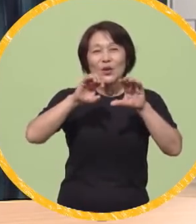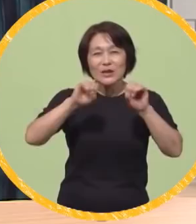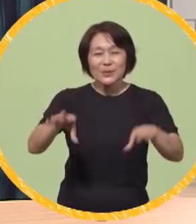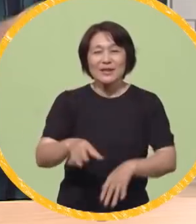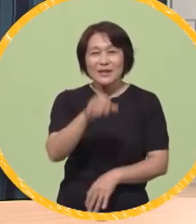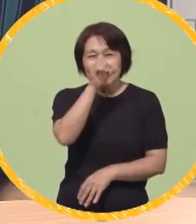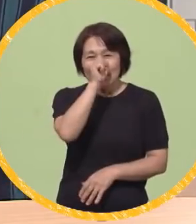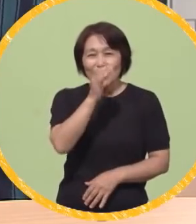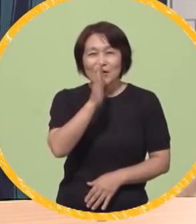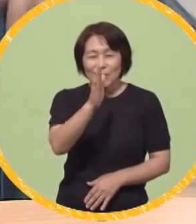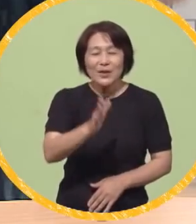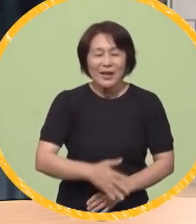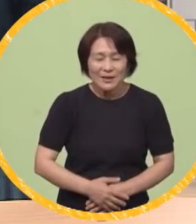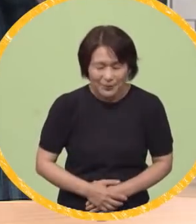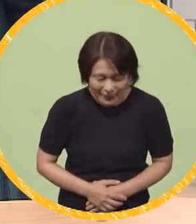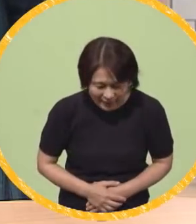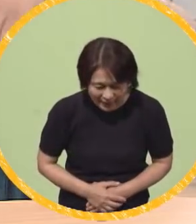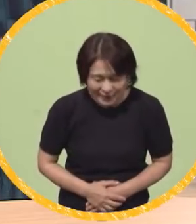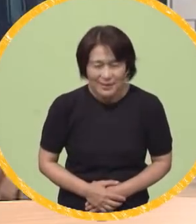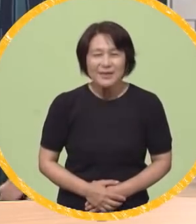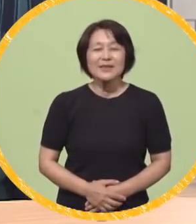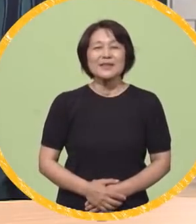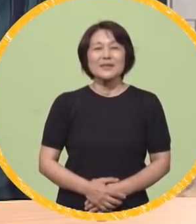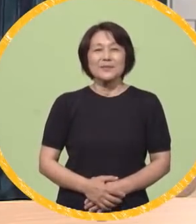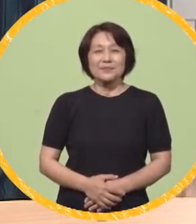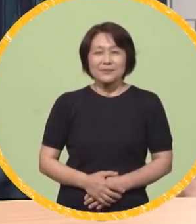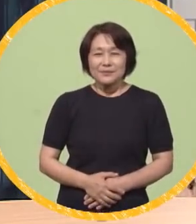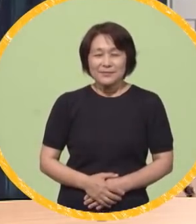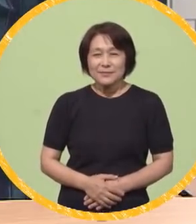2週連続でございます。